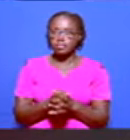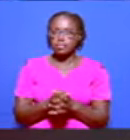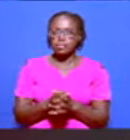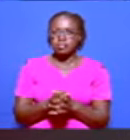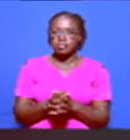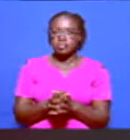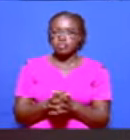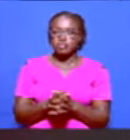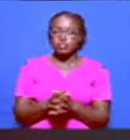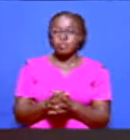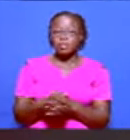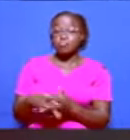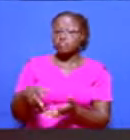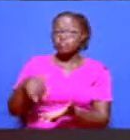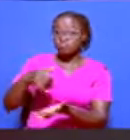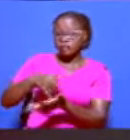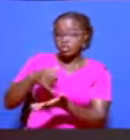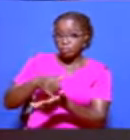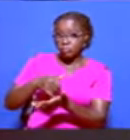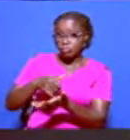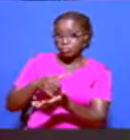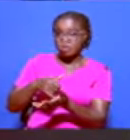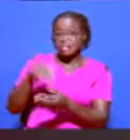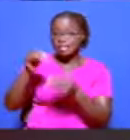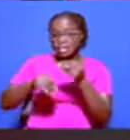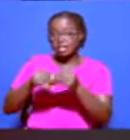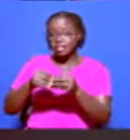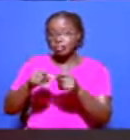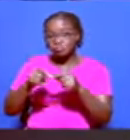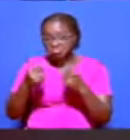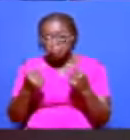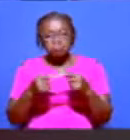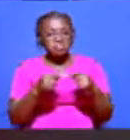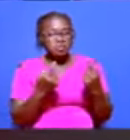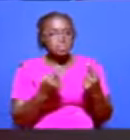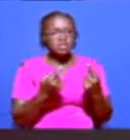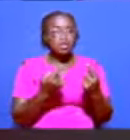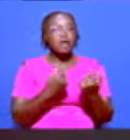Wanahusika kwenye makosa kiuchaguzi kujutia vitendo vyao.